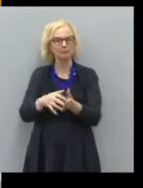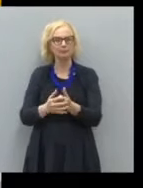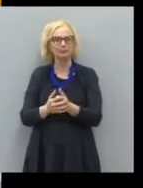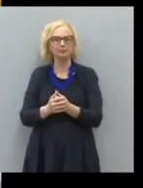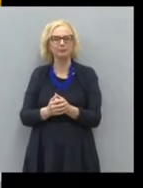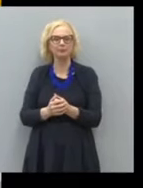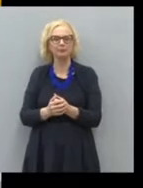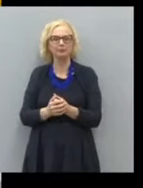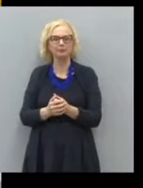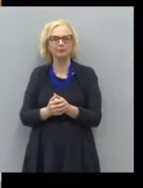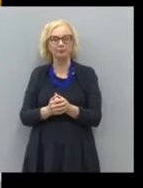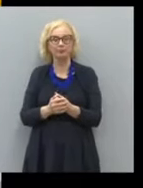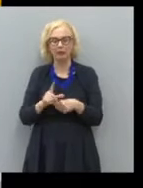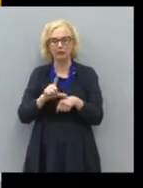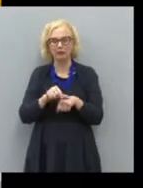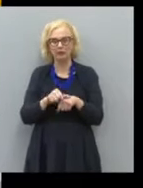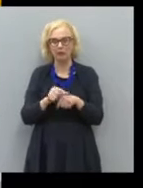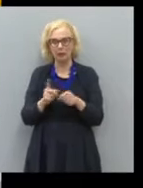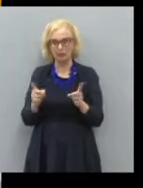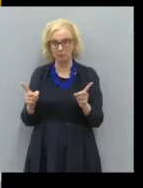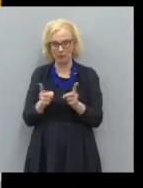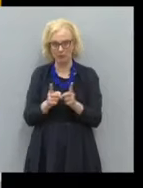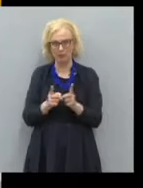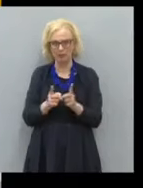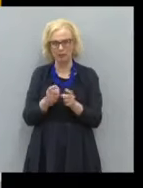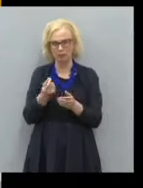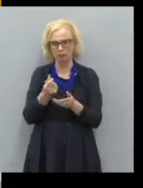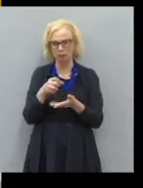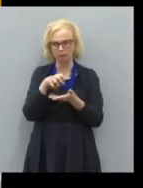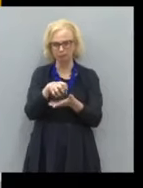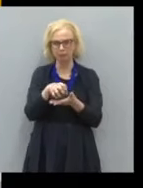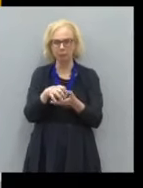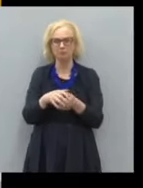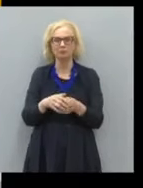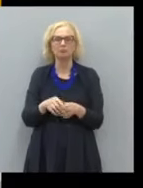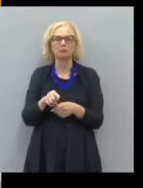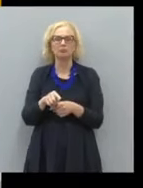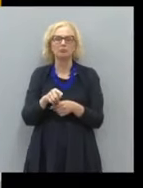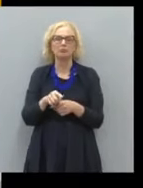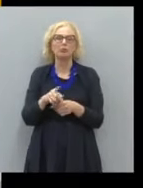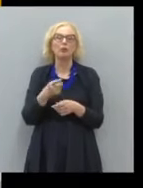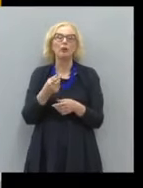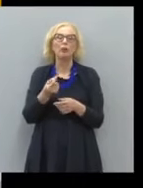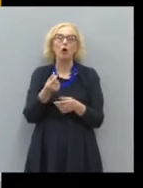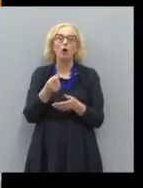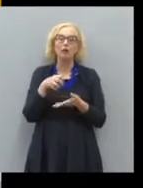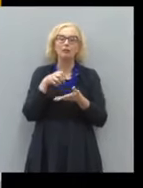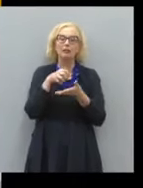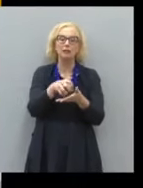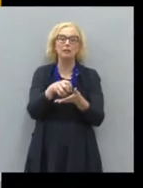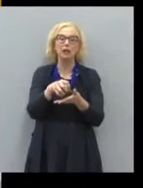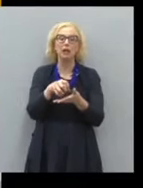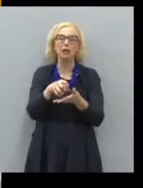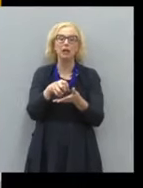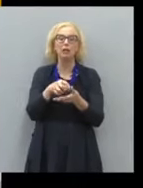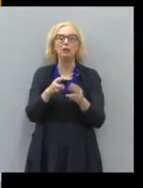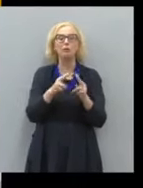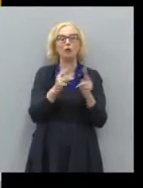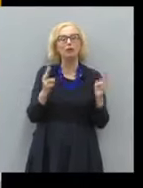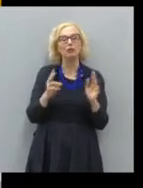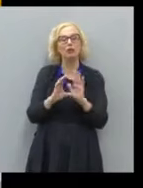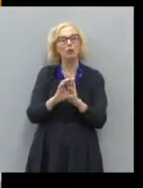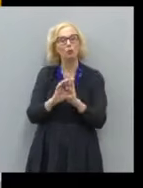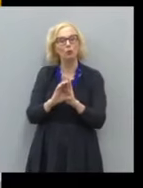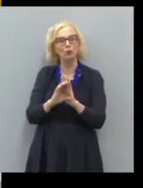in tempi abbastanza celeri la destinazione agli investimenti provincia e comuni